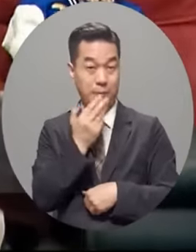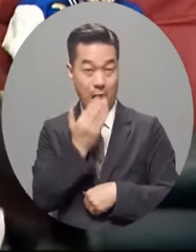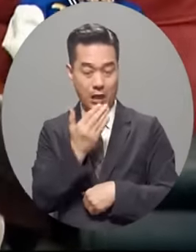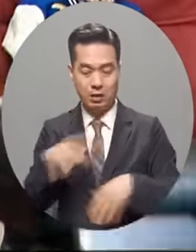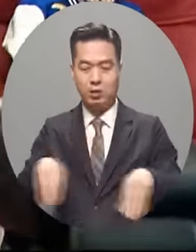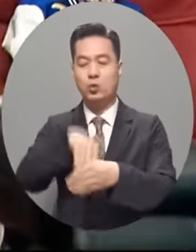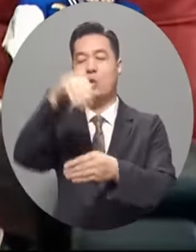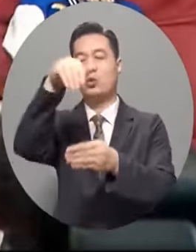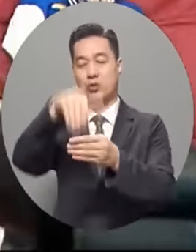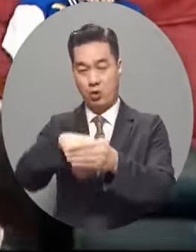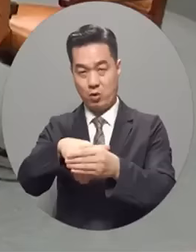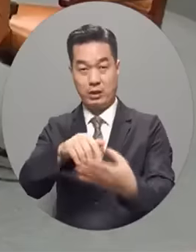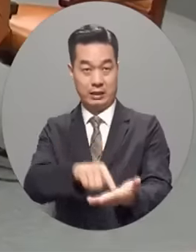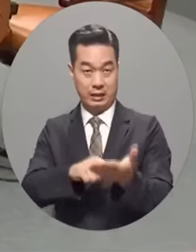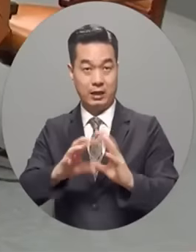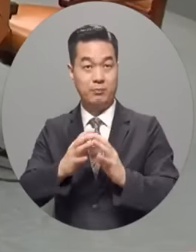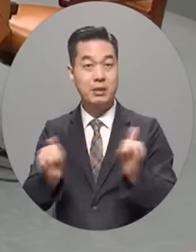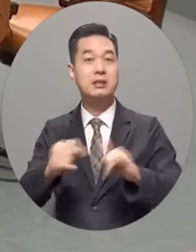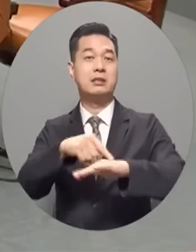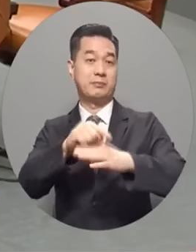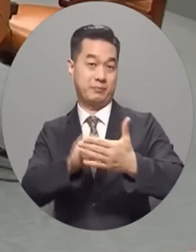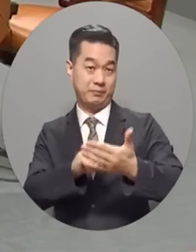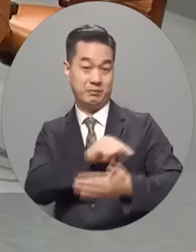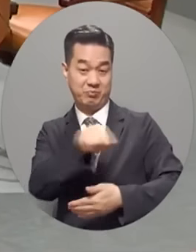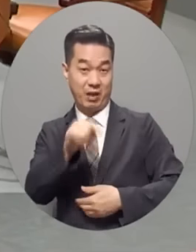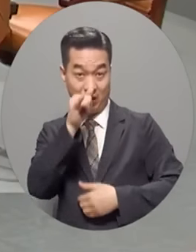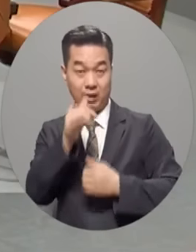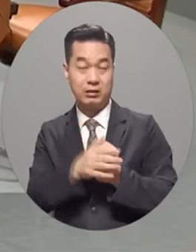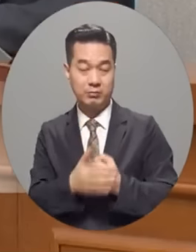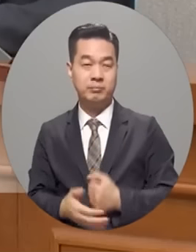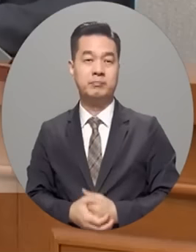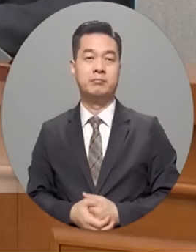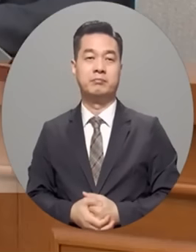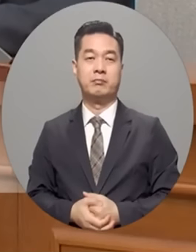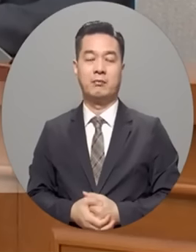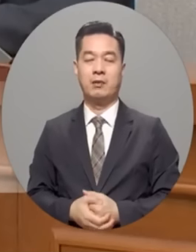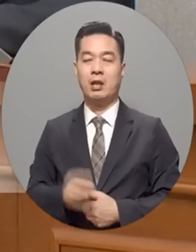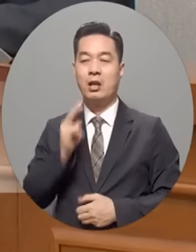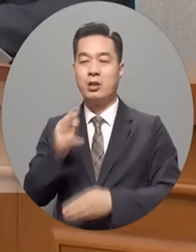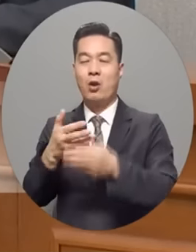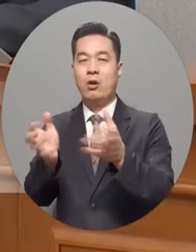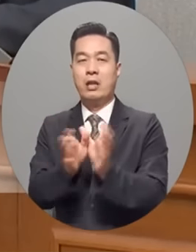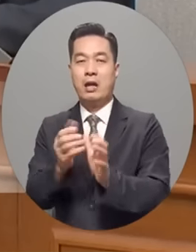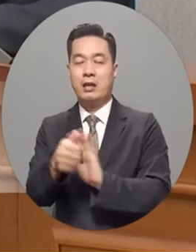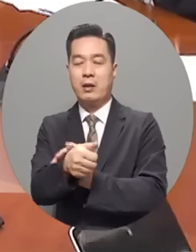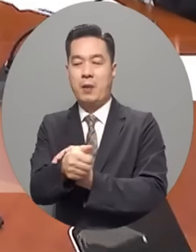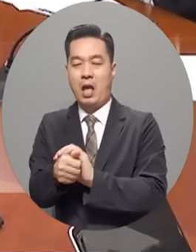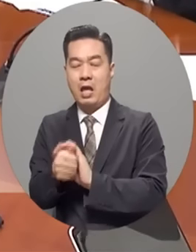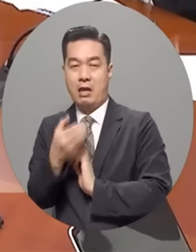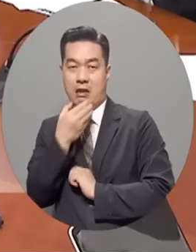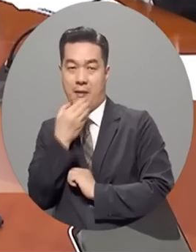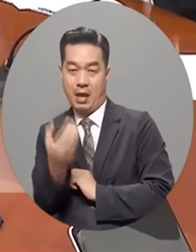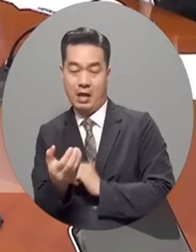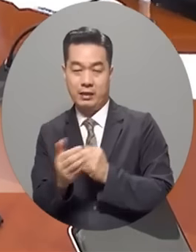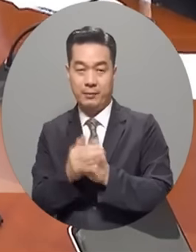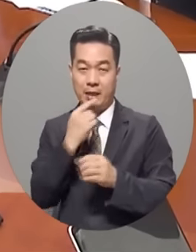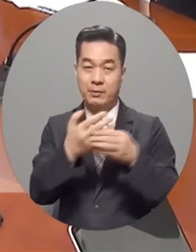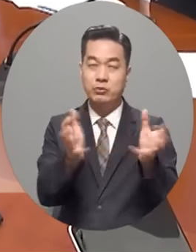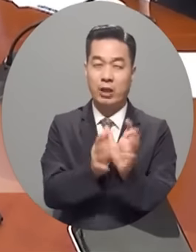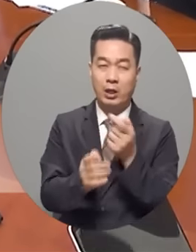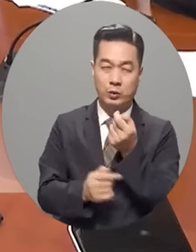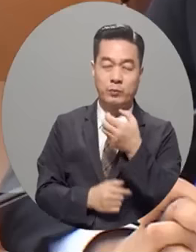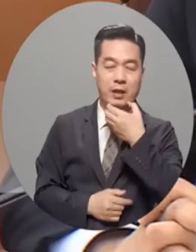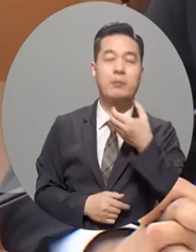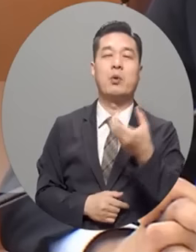민심 때문이었습니다. 총선 참패로 궁지에 몰린 여당이 한 발 뒤로 물러섰고 민주당도 조금씩